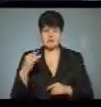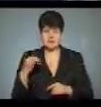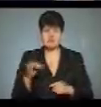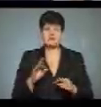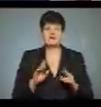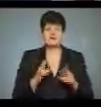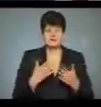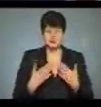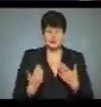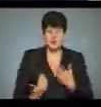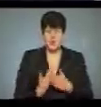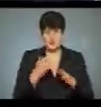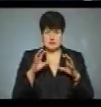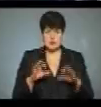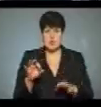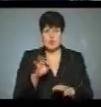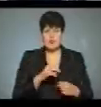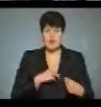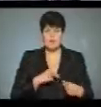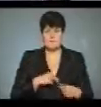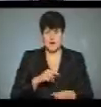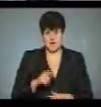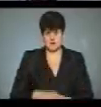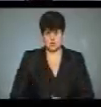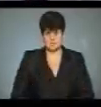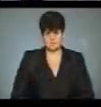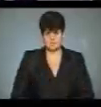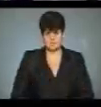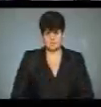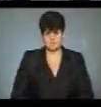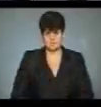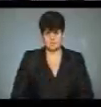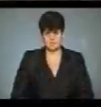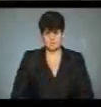до нового закону про працю в Тернополі, дивіться далі у сюжеті.